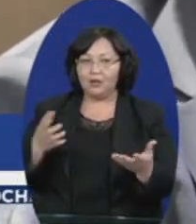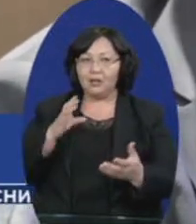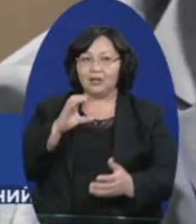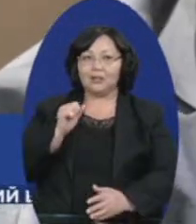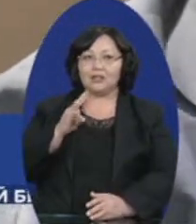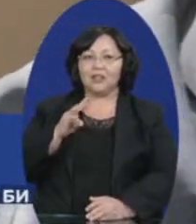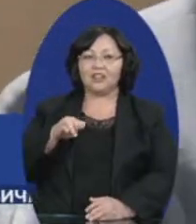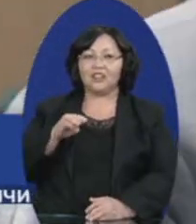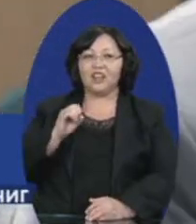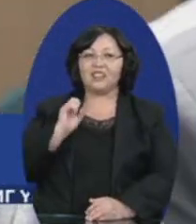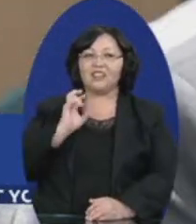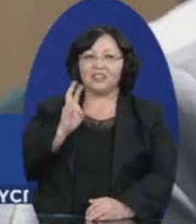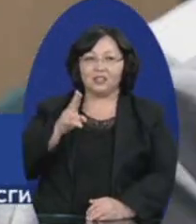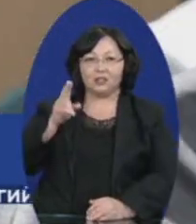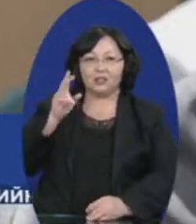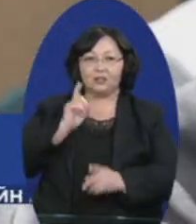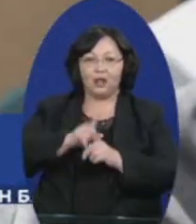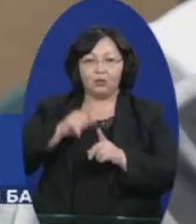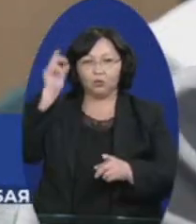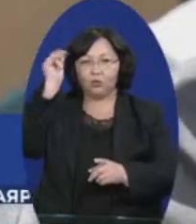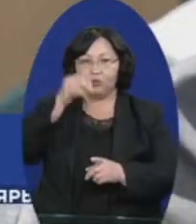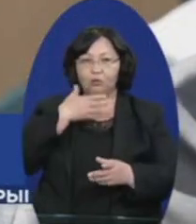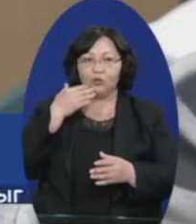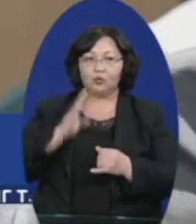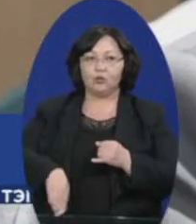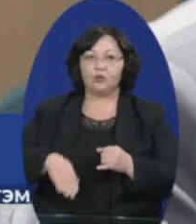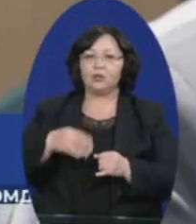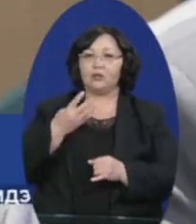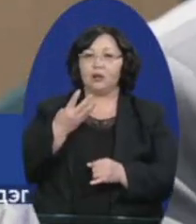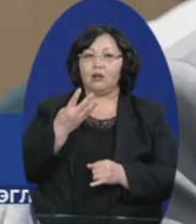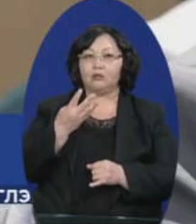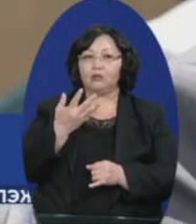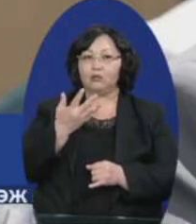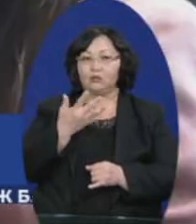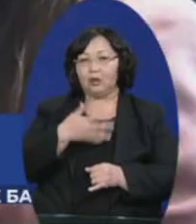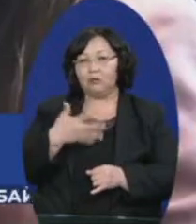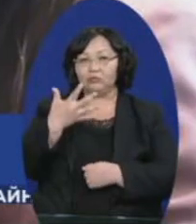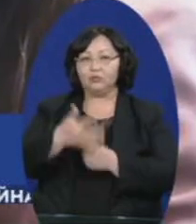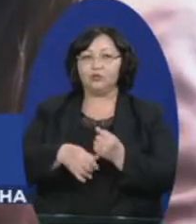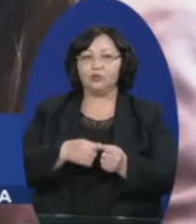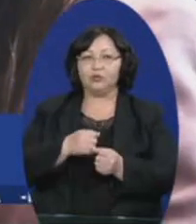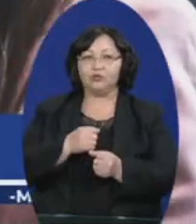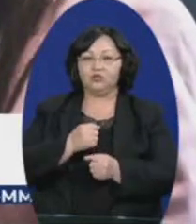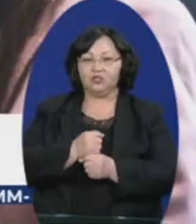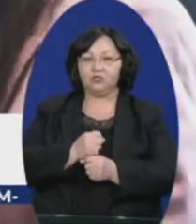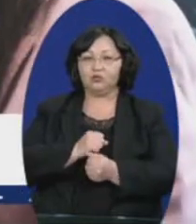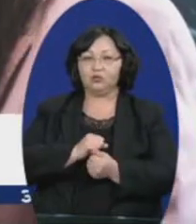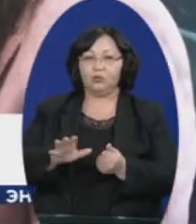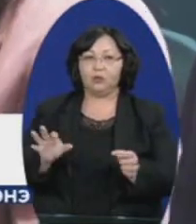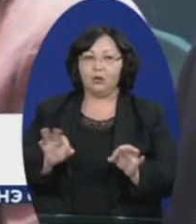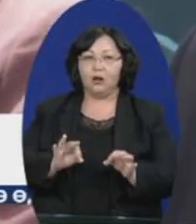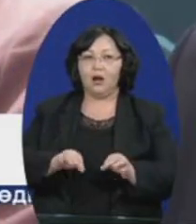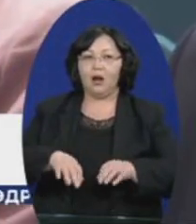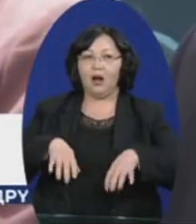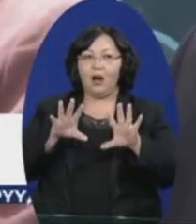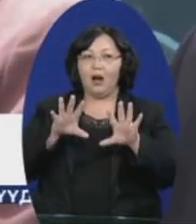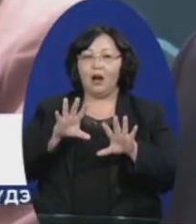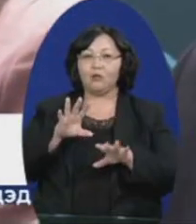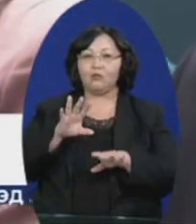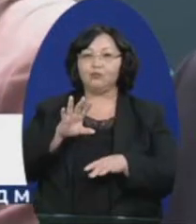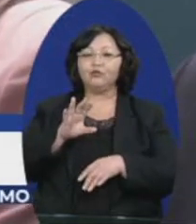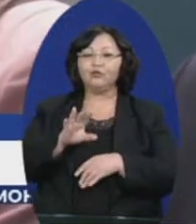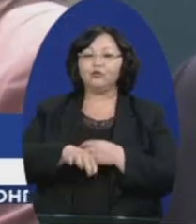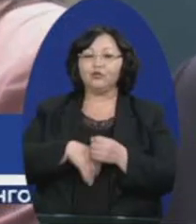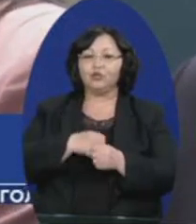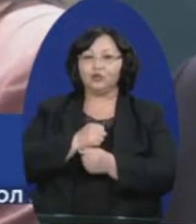байхгүй учраас сүүлийн 5-4 жил төгсөгч байхгүй байх чинь. 10 жилд нь бол мундаг сан математикч болох гэж явдаг.